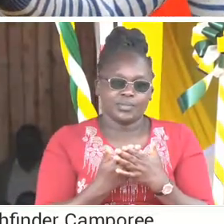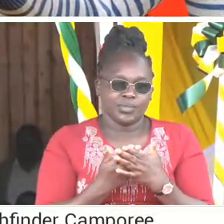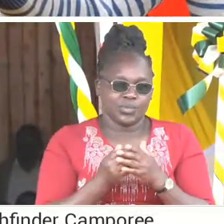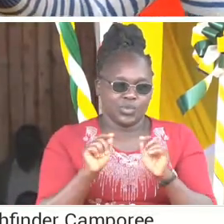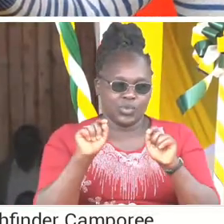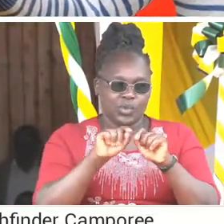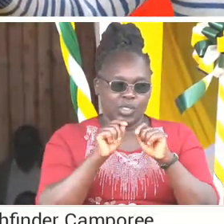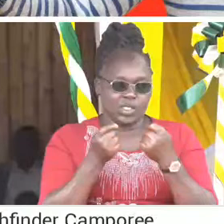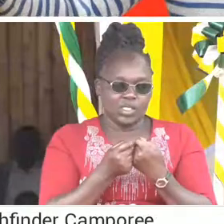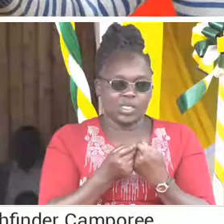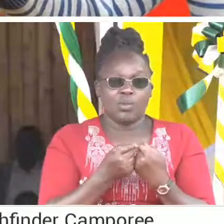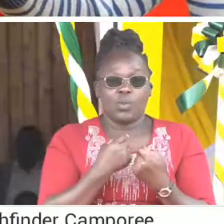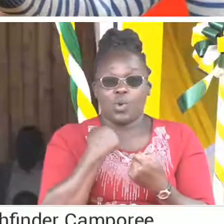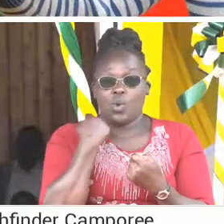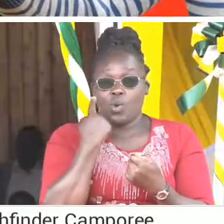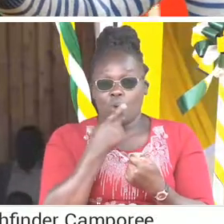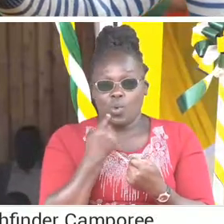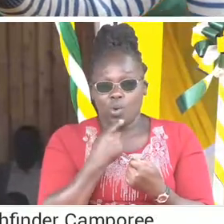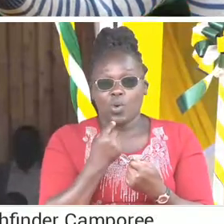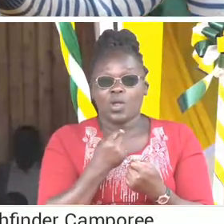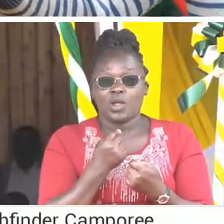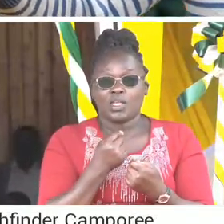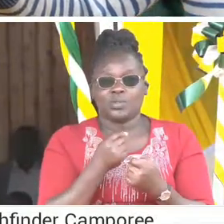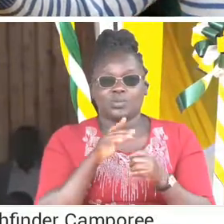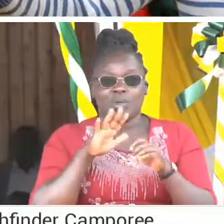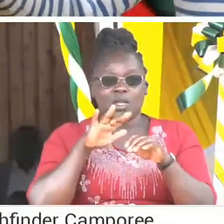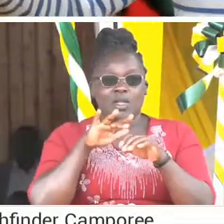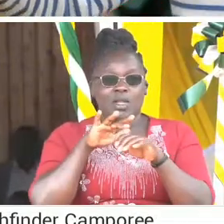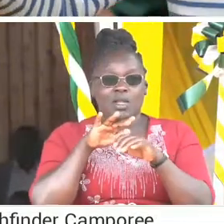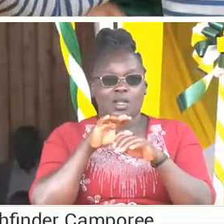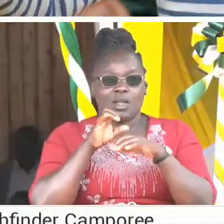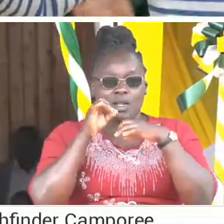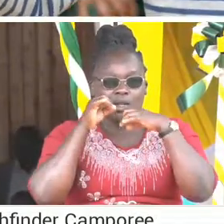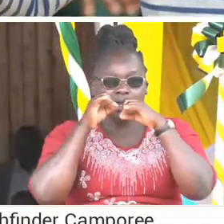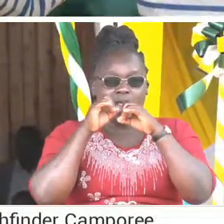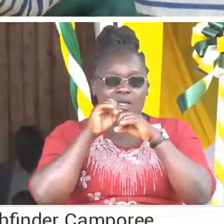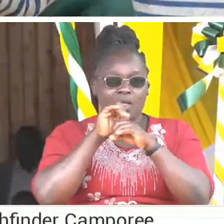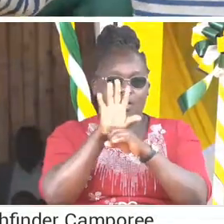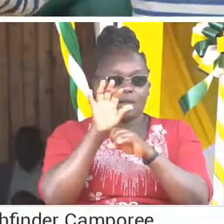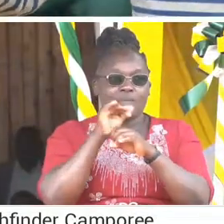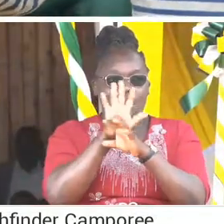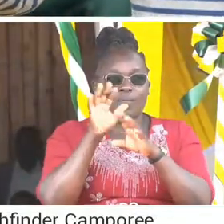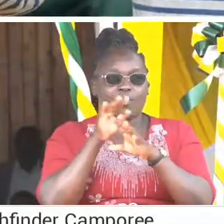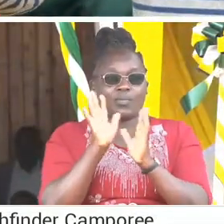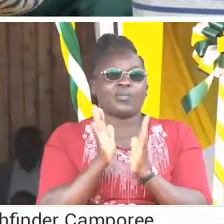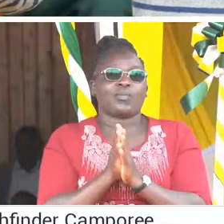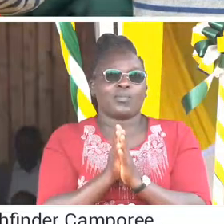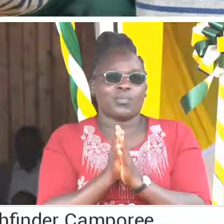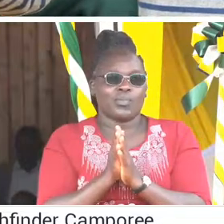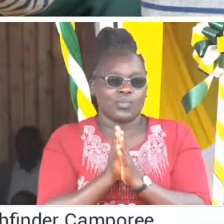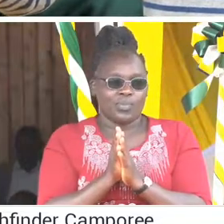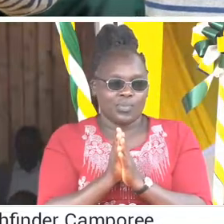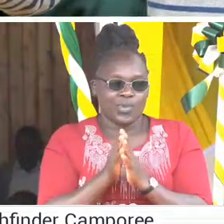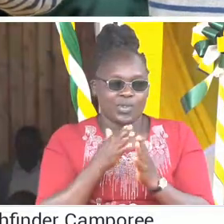wamekuwa kipeperusha live mtandao huu kila wakati. Kwa niaba ya Treasury Department tunasema asante sana.